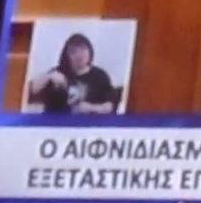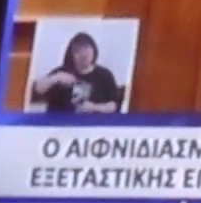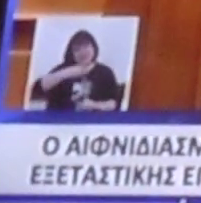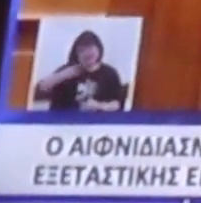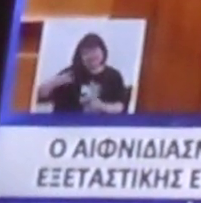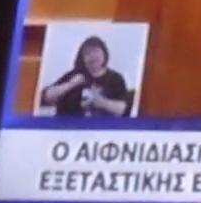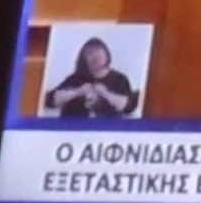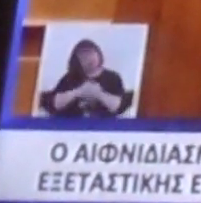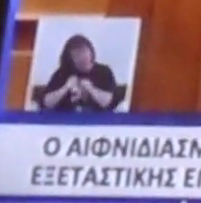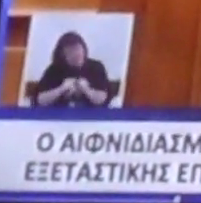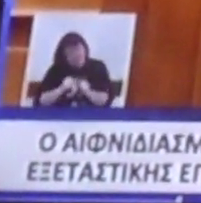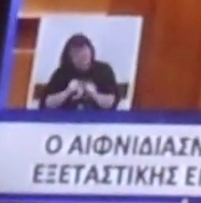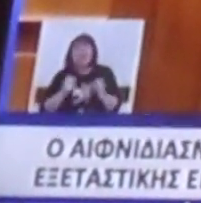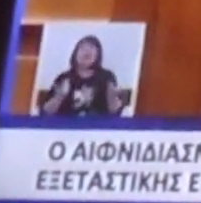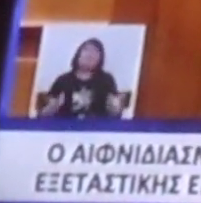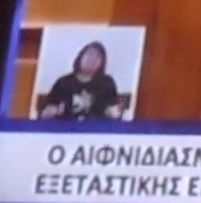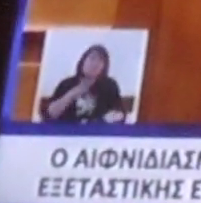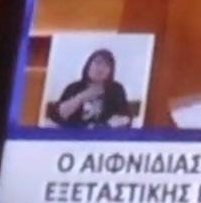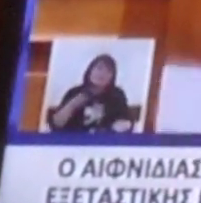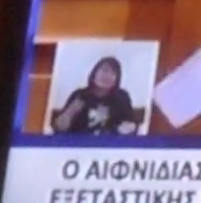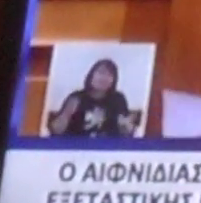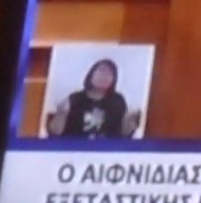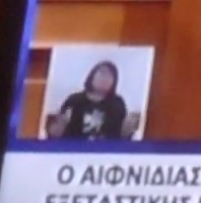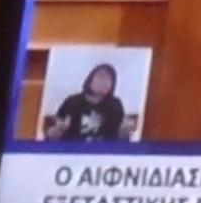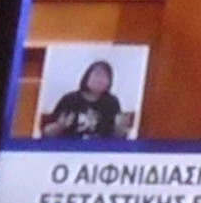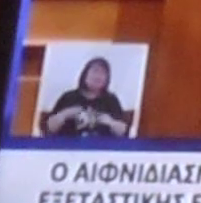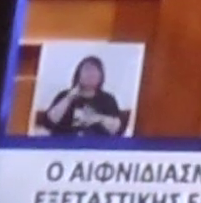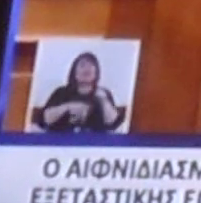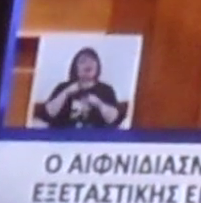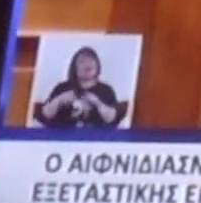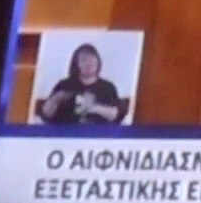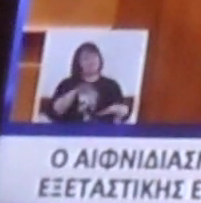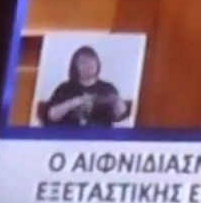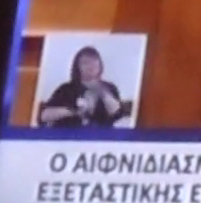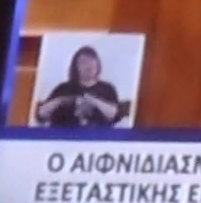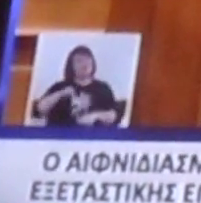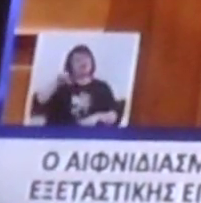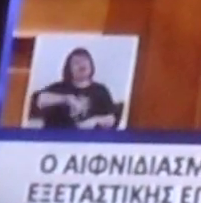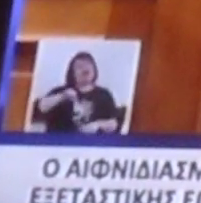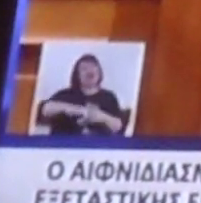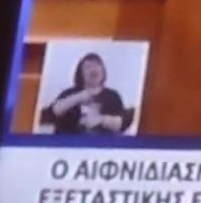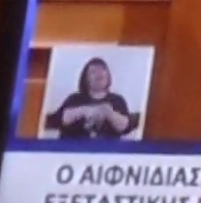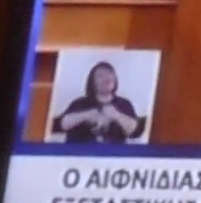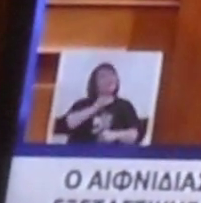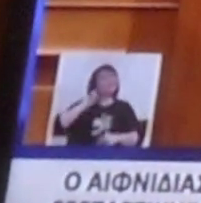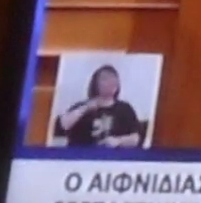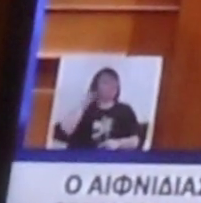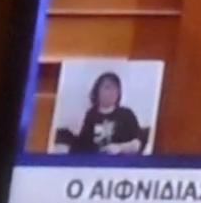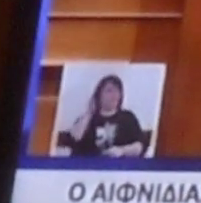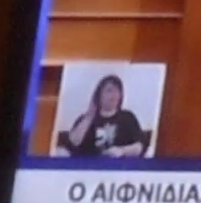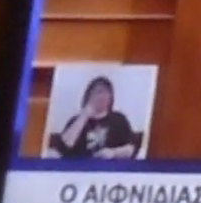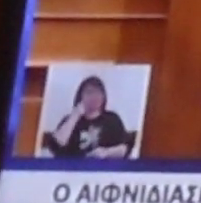ίσιο του και μπερδεύεται, γιατί ξεκινάει με μια πολιτική συμπεριφορά απρέπειας και δεν σέβεται, μιλώντα για τον κύριο